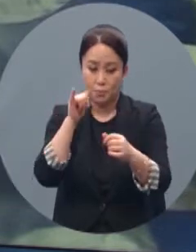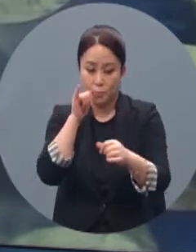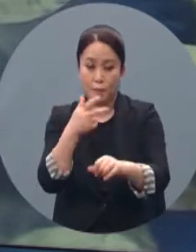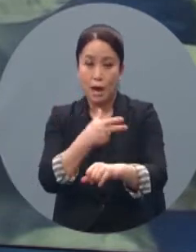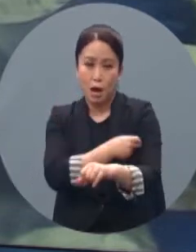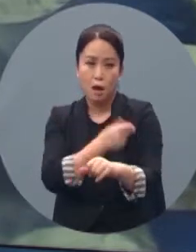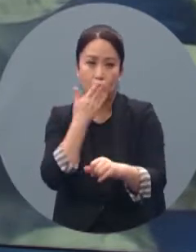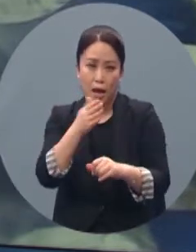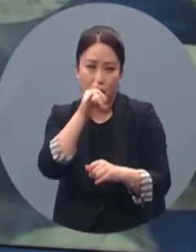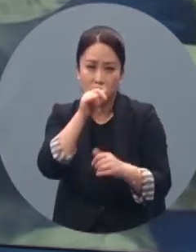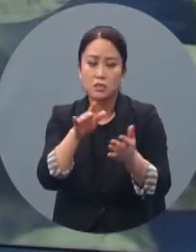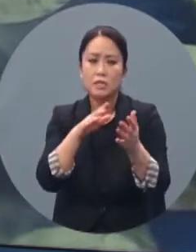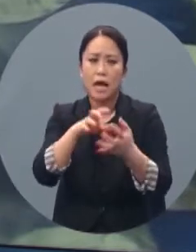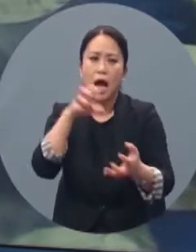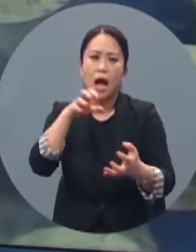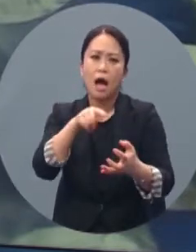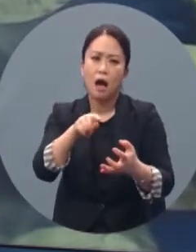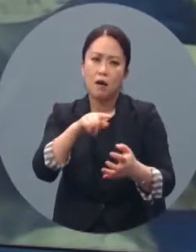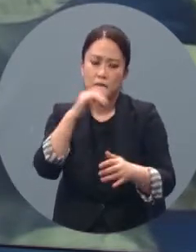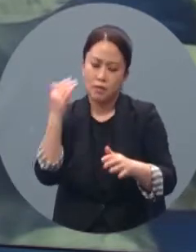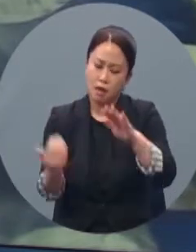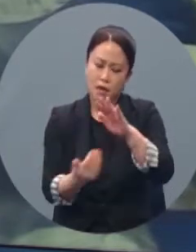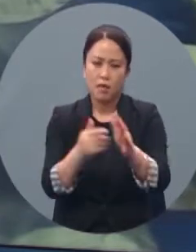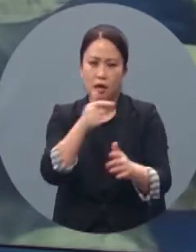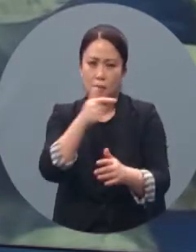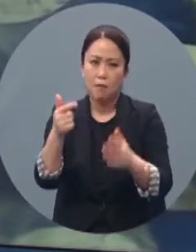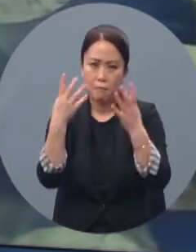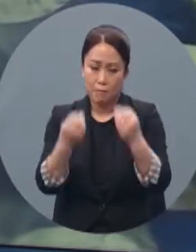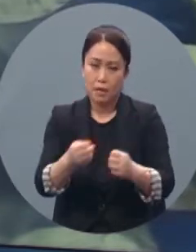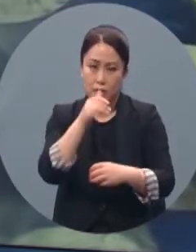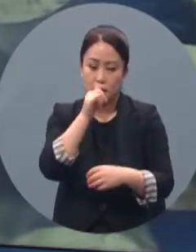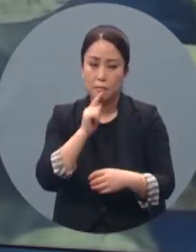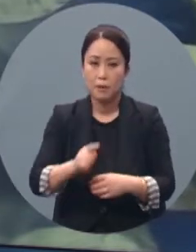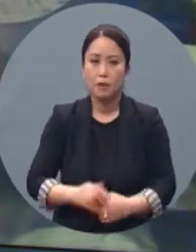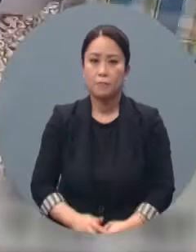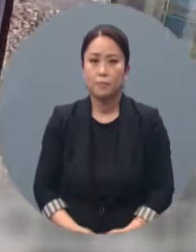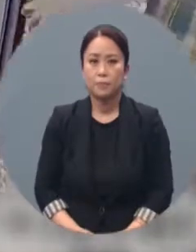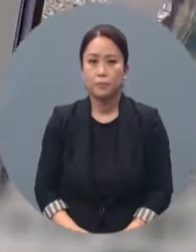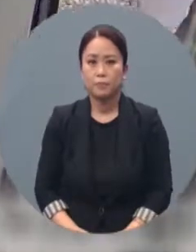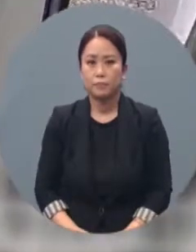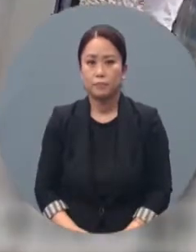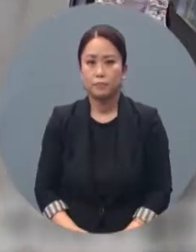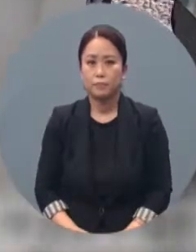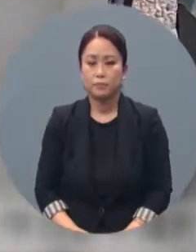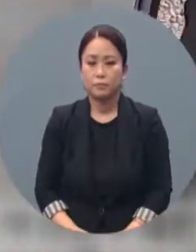사상 최대 규모의 일입니다. 김윤아 기자가 취재했습니다.